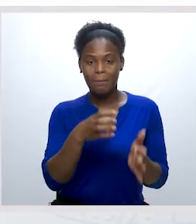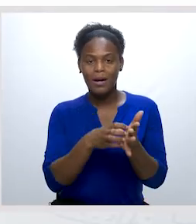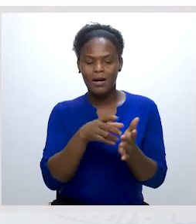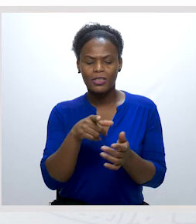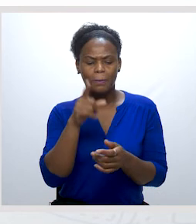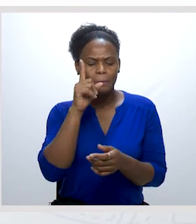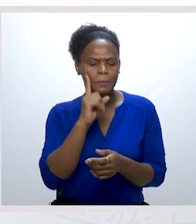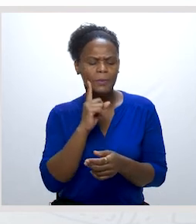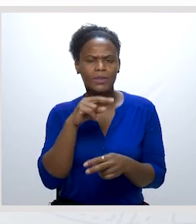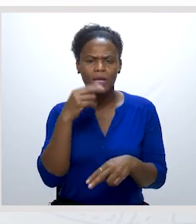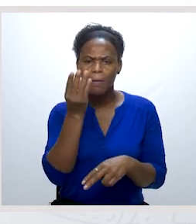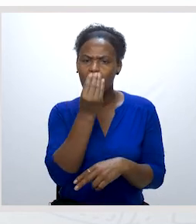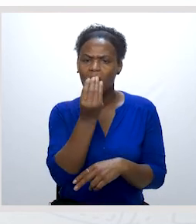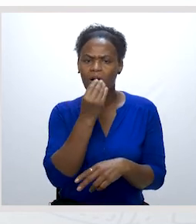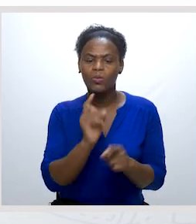mange?